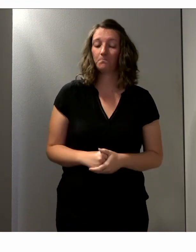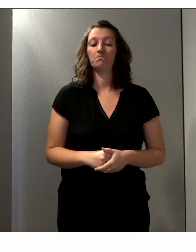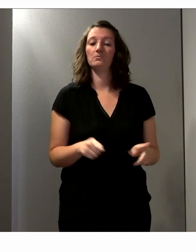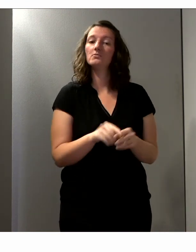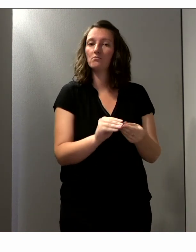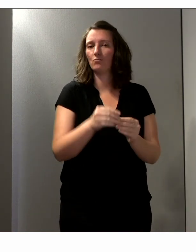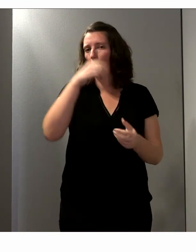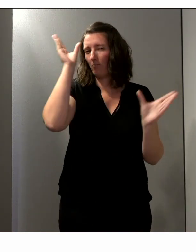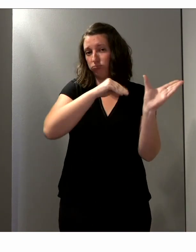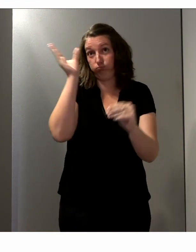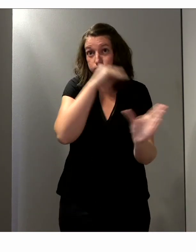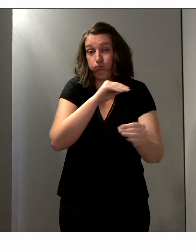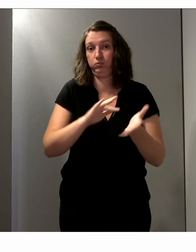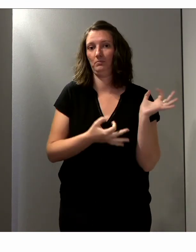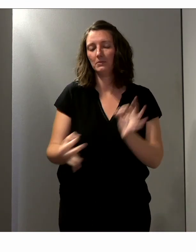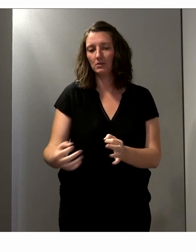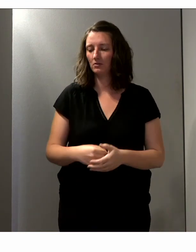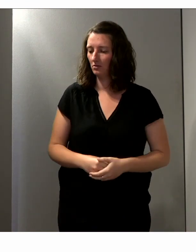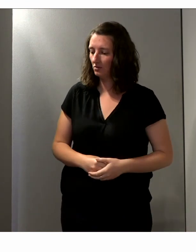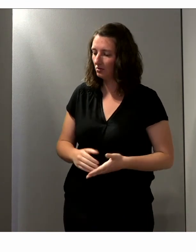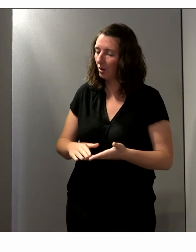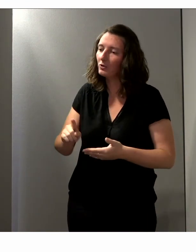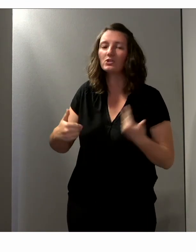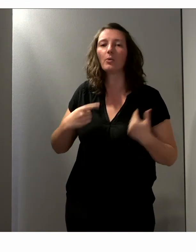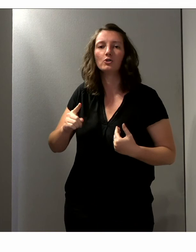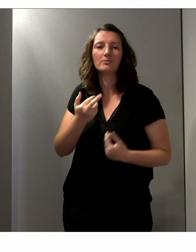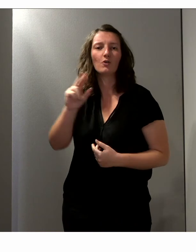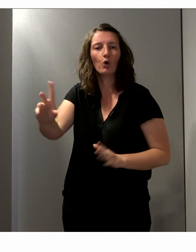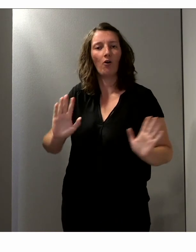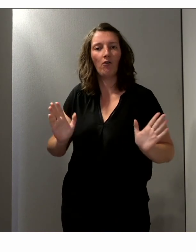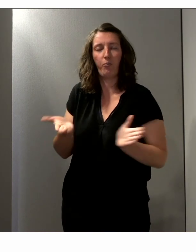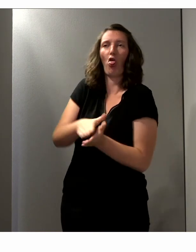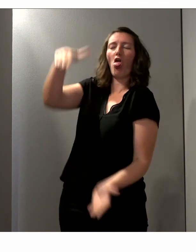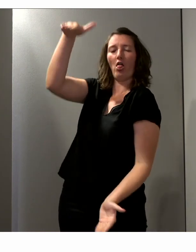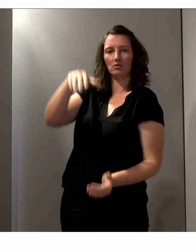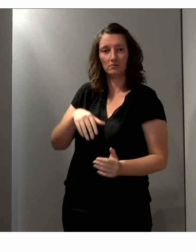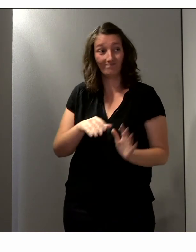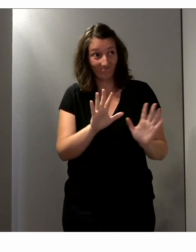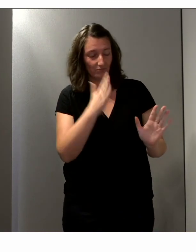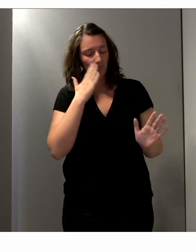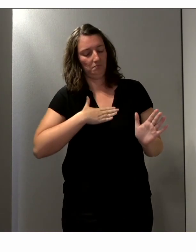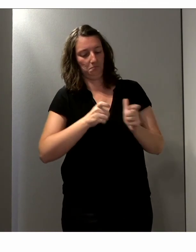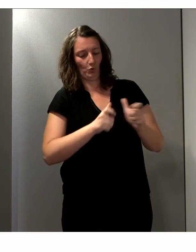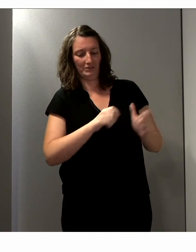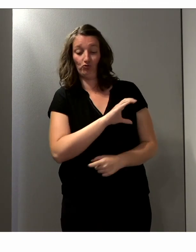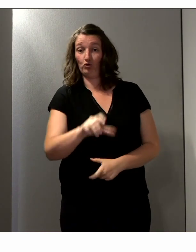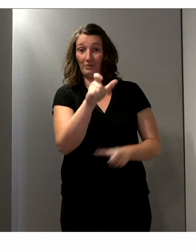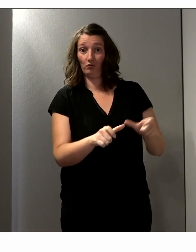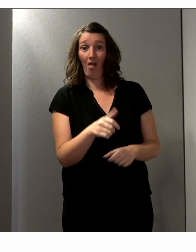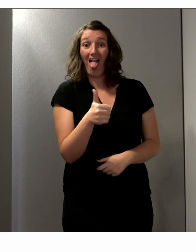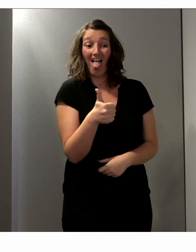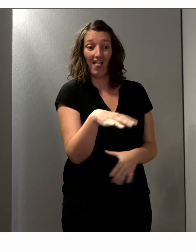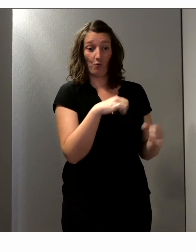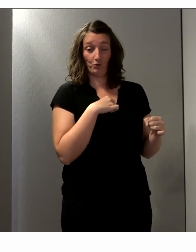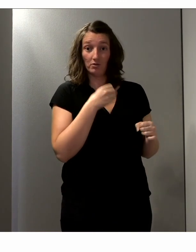souffrant d'amnésie chronique. » C'est plus un handicap, c'est un record, là, donc... Sachant que nous sommes 100 salariés, grâce à cette seule embauche, ai-je atteint